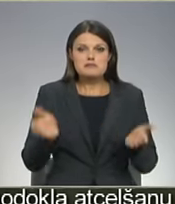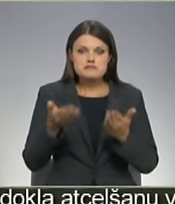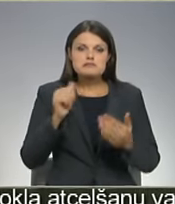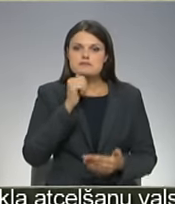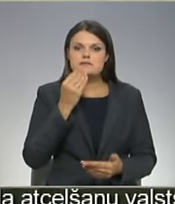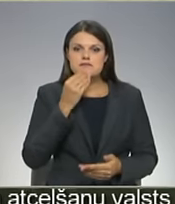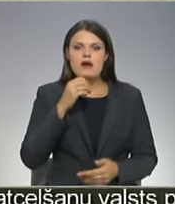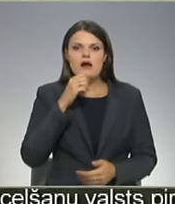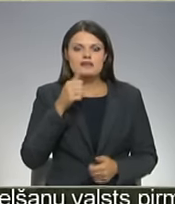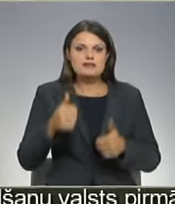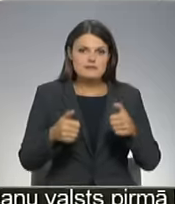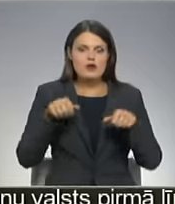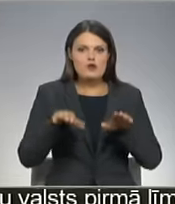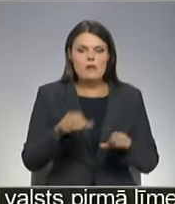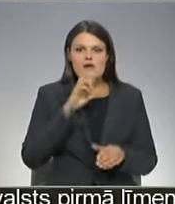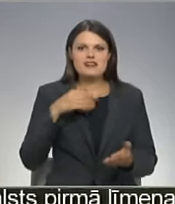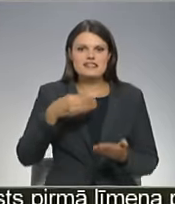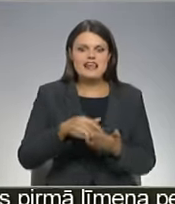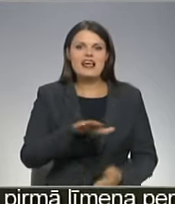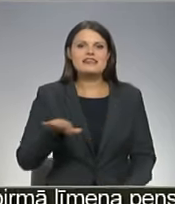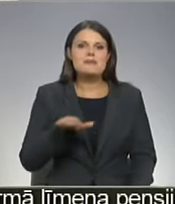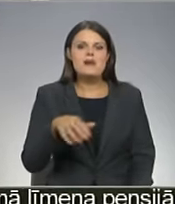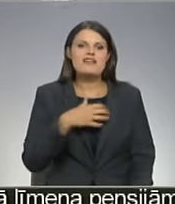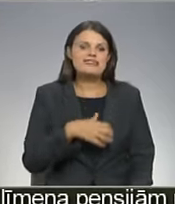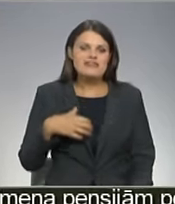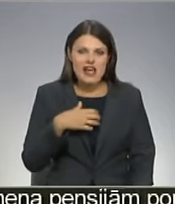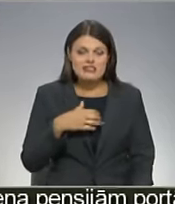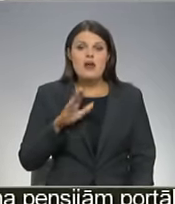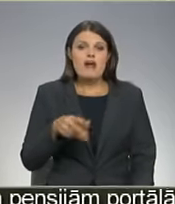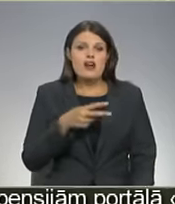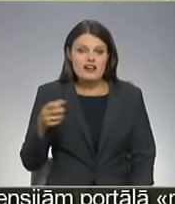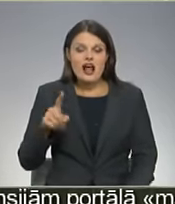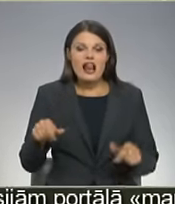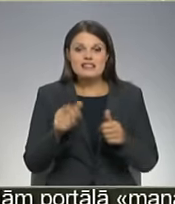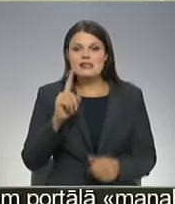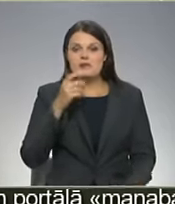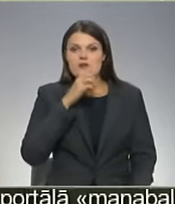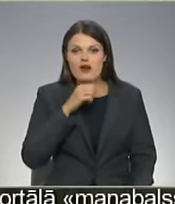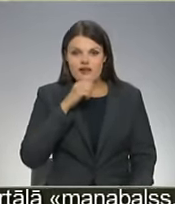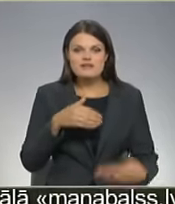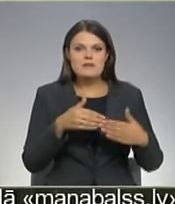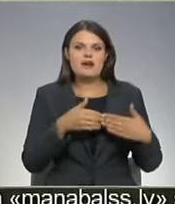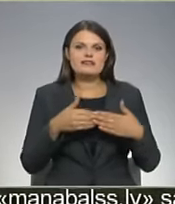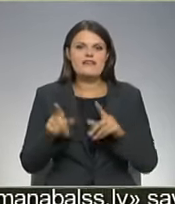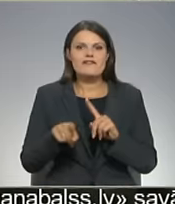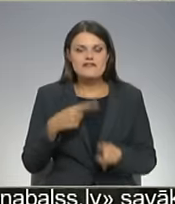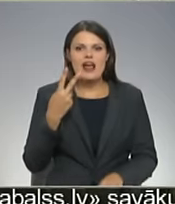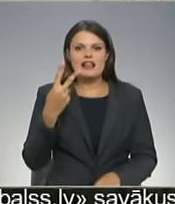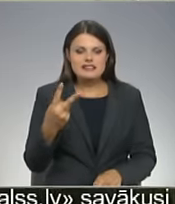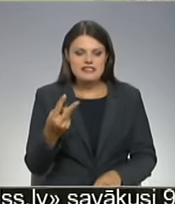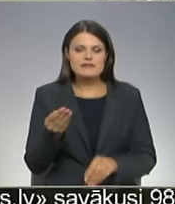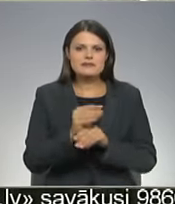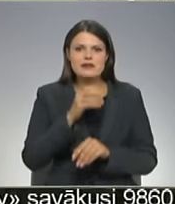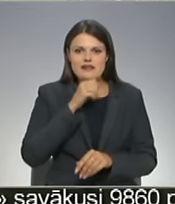nogaršojuši kazas pienu un lēmuši par kaziņas iegādi ģimenes vajadzībām. Lai vai kā, bet līdz ar pirmo kaziņu Boniju mājās ieradušās vēl divas dāmas,